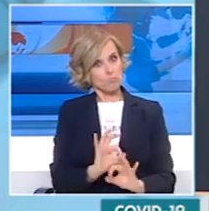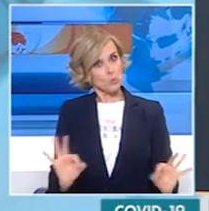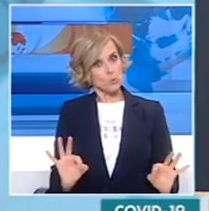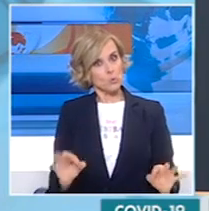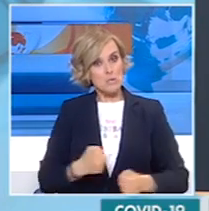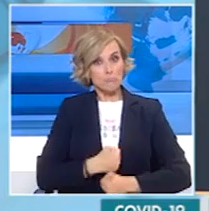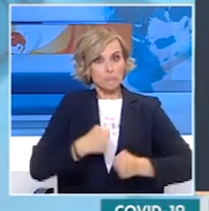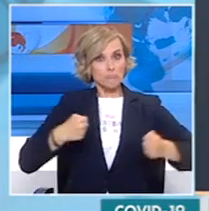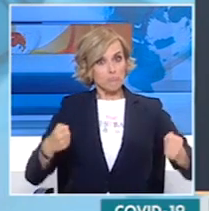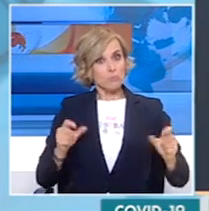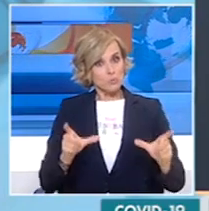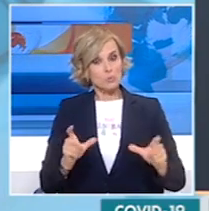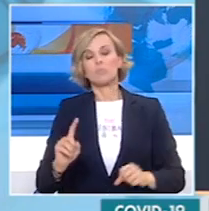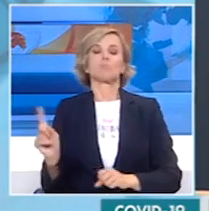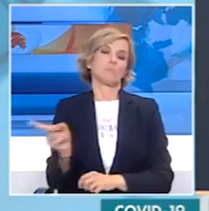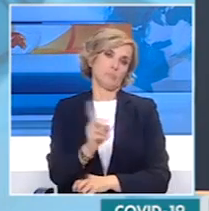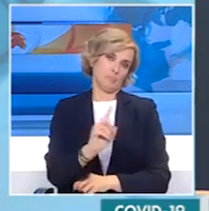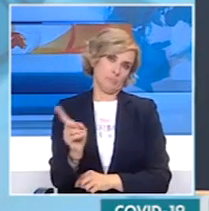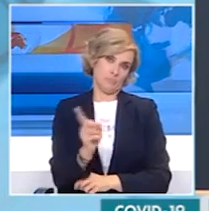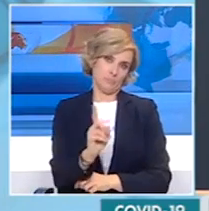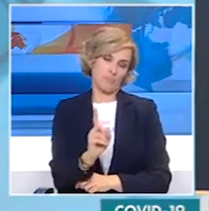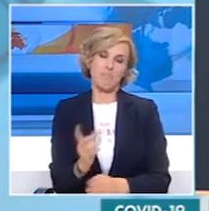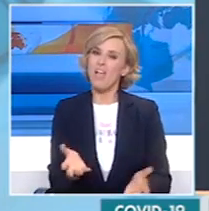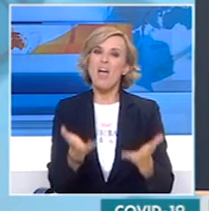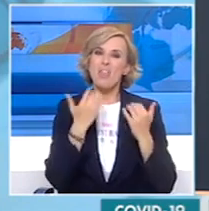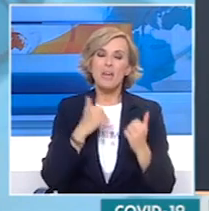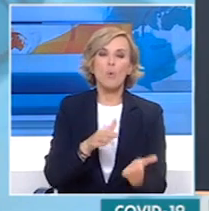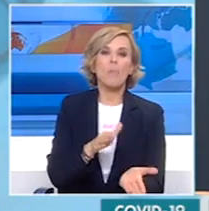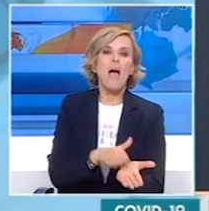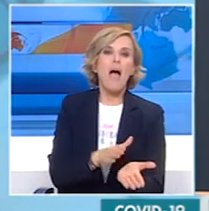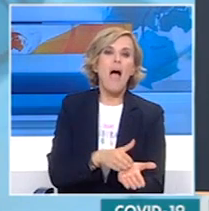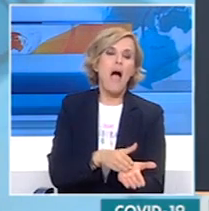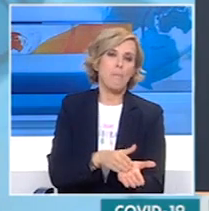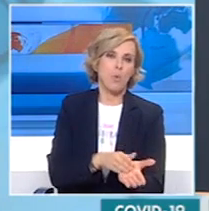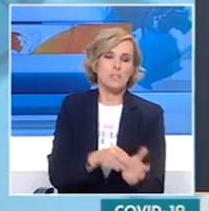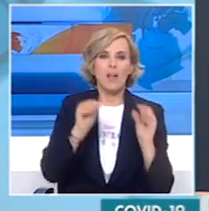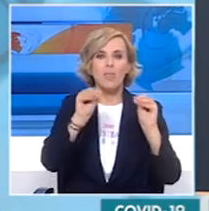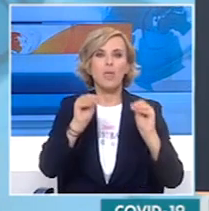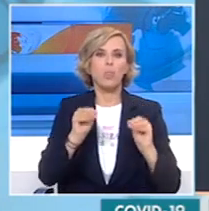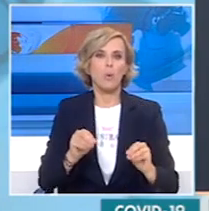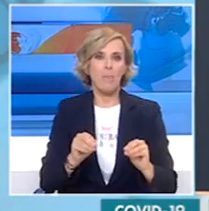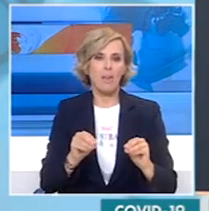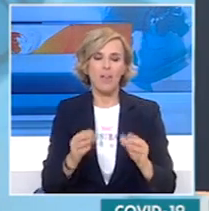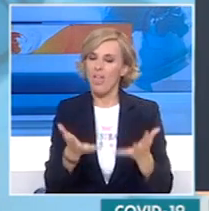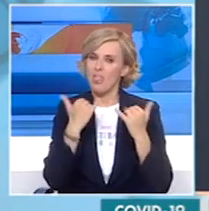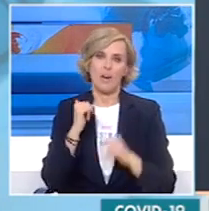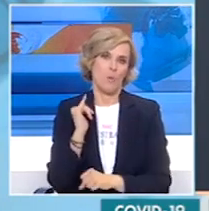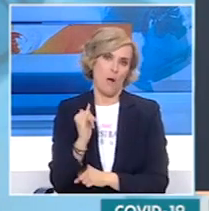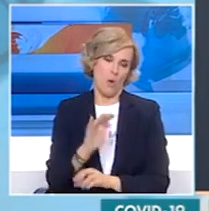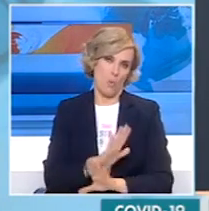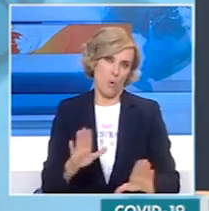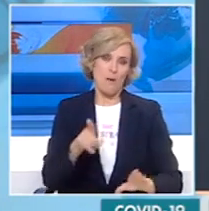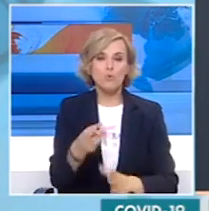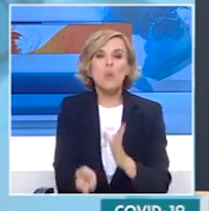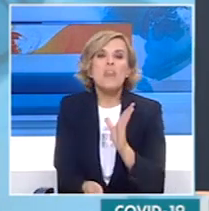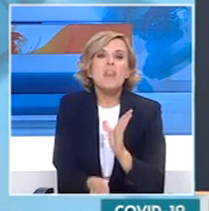αυτό δεν συμβαίνει. Δεν έχουμε επαρκή επιδημιολογικά και επιστημονικά δεδομένα για να το τεκμηριώσουμε, αλλά μάλλον δεν συμβαίνει γιατί είναι νέος ιός. Δεν